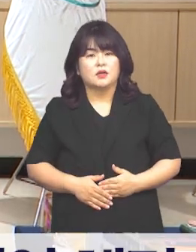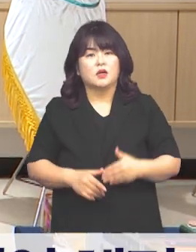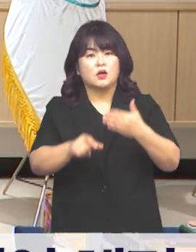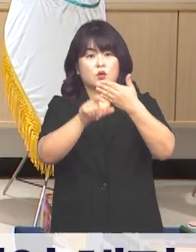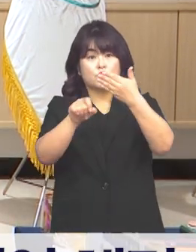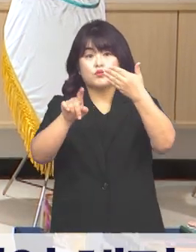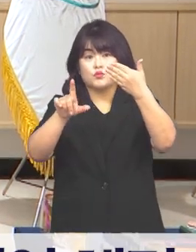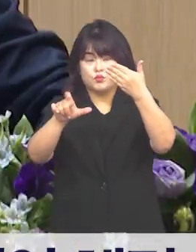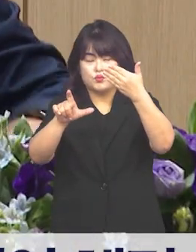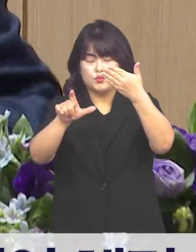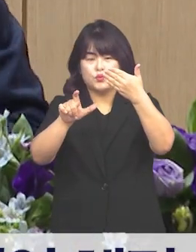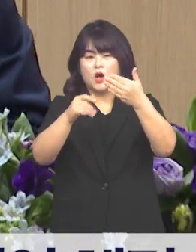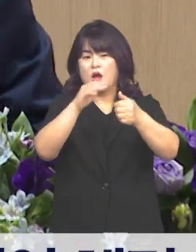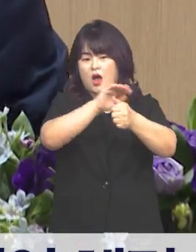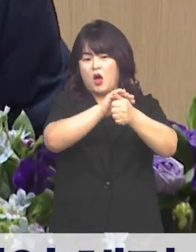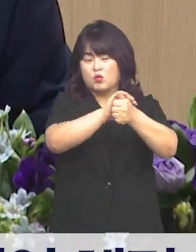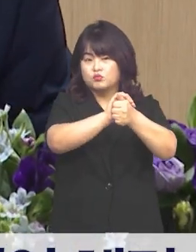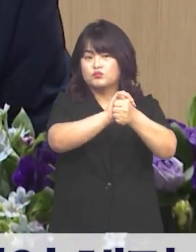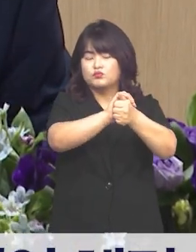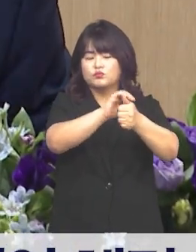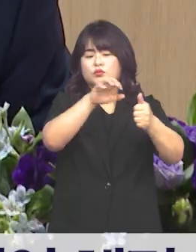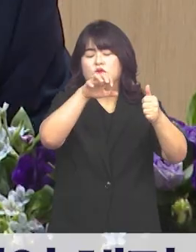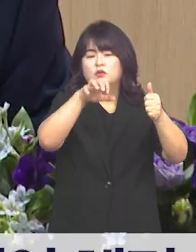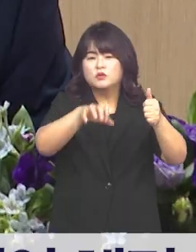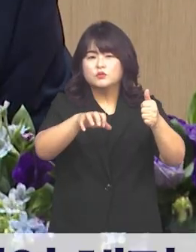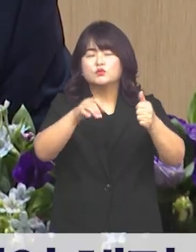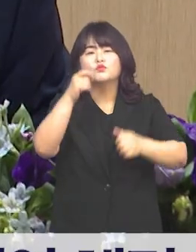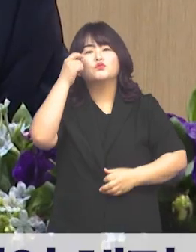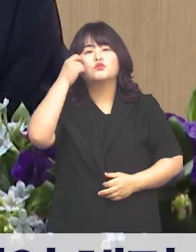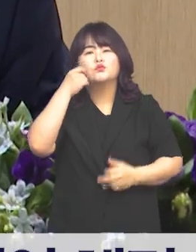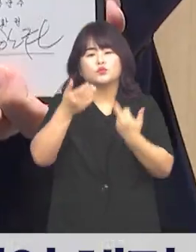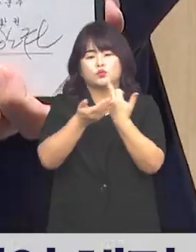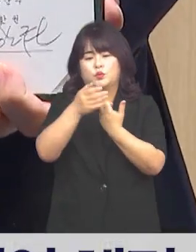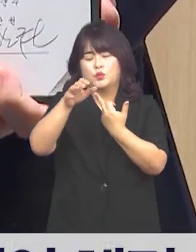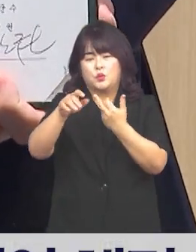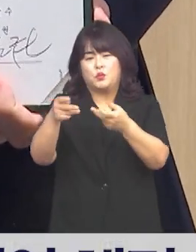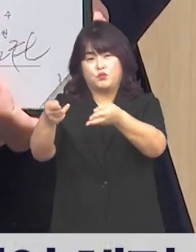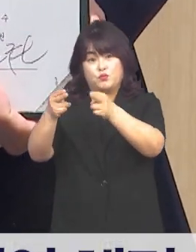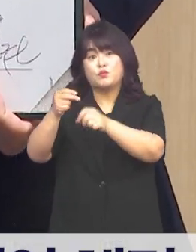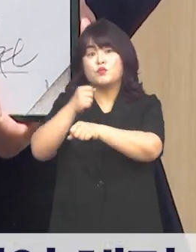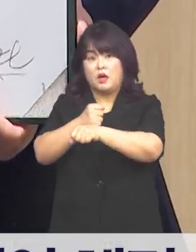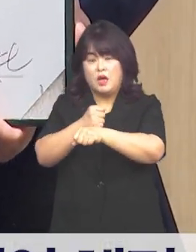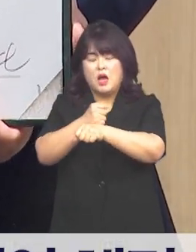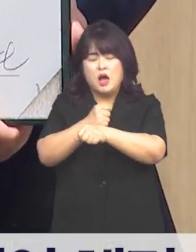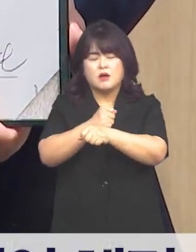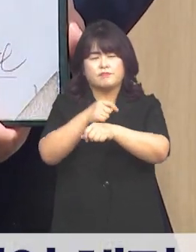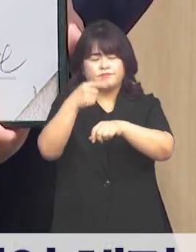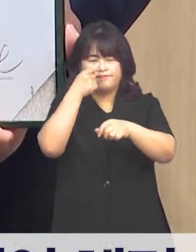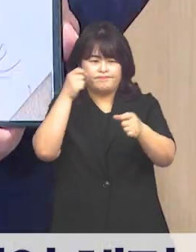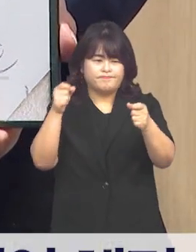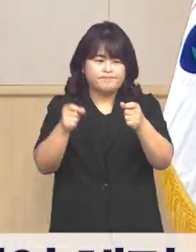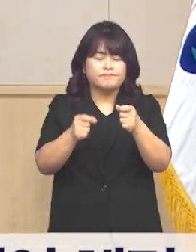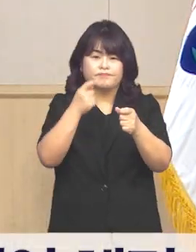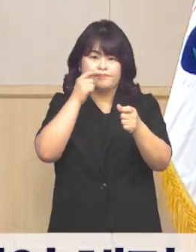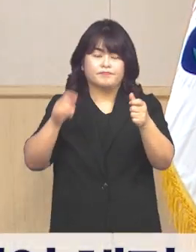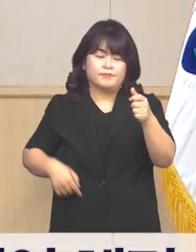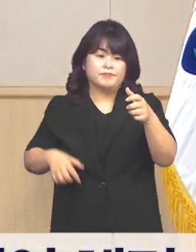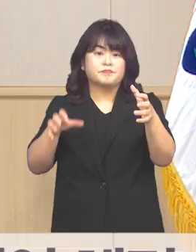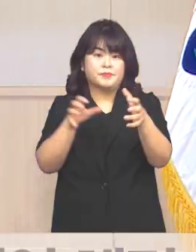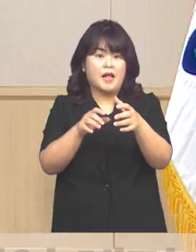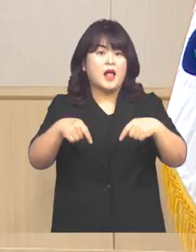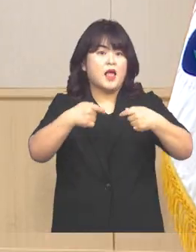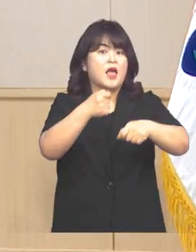용인특례시는 지난 15일 경상북도 울릉군과 자매결연을 체결하고 두 도시의 교류와 발전을 위해 적극 협력하기로